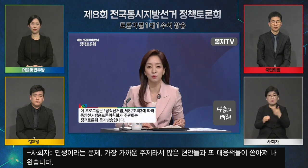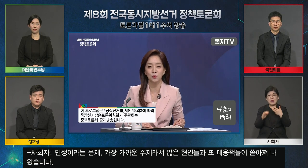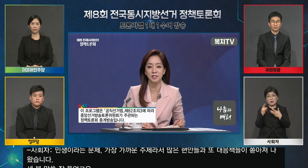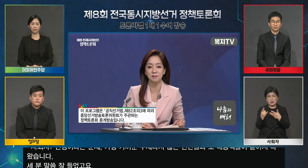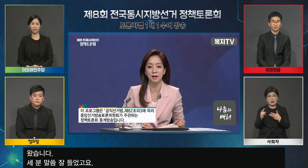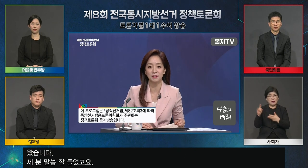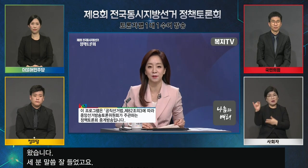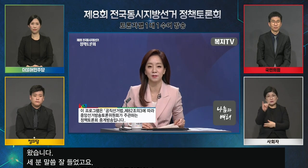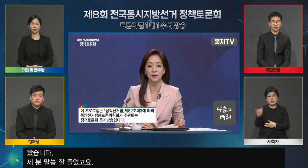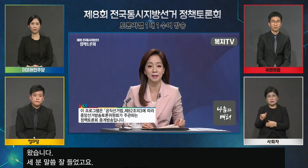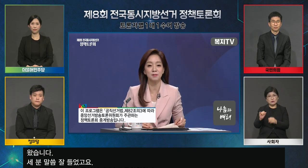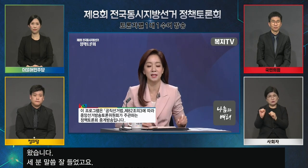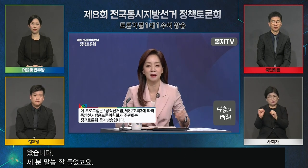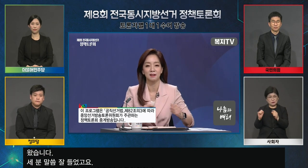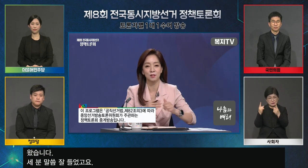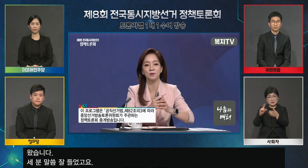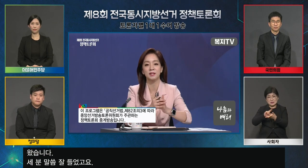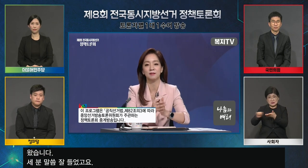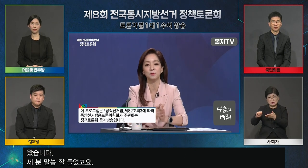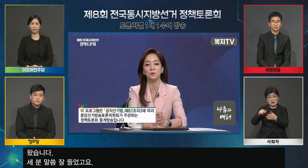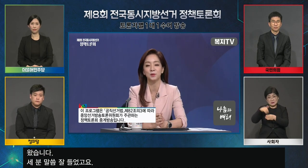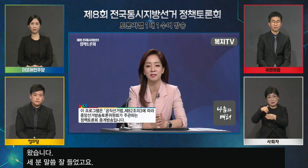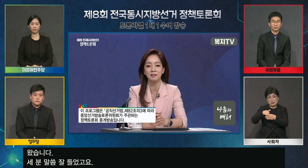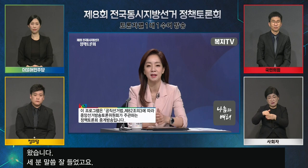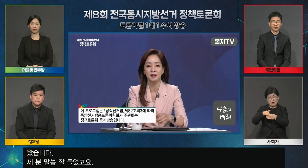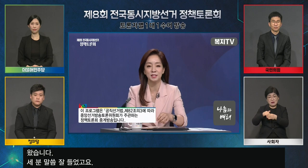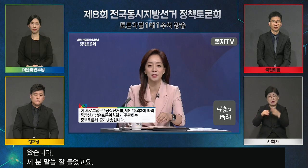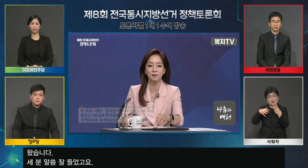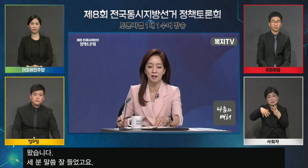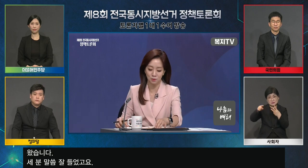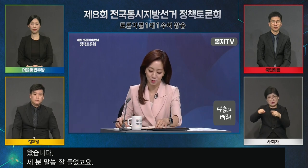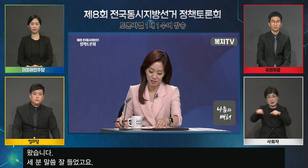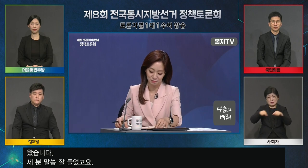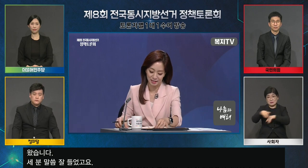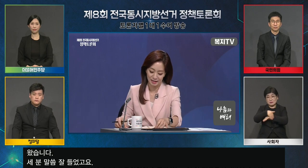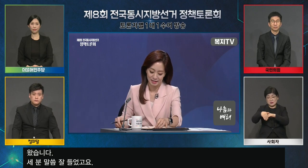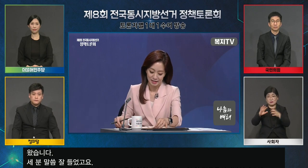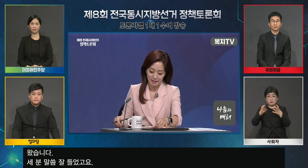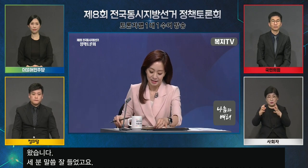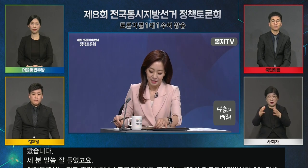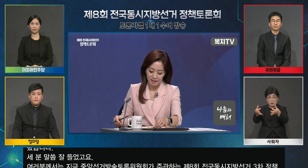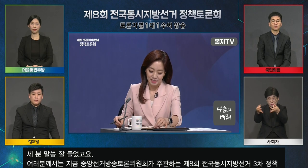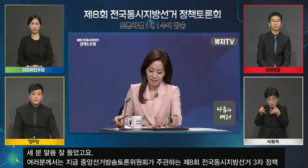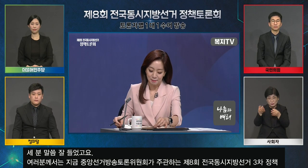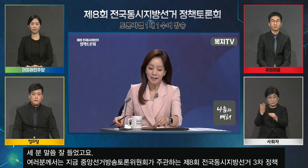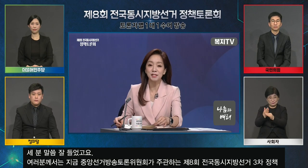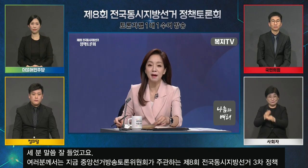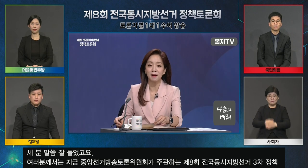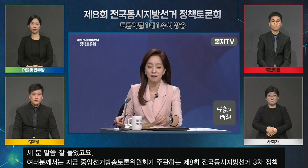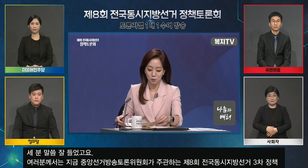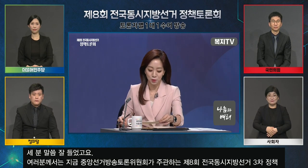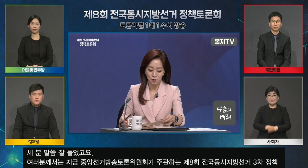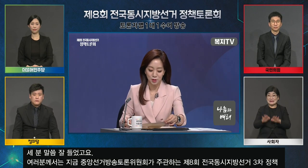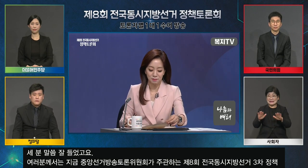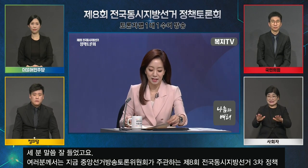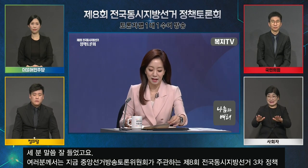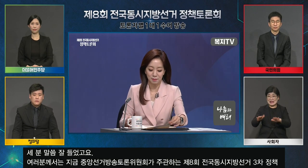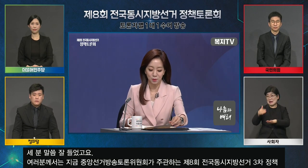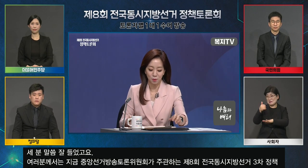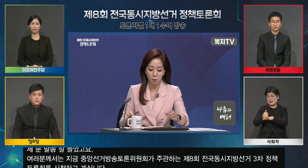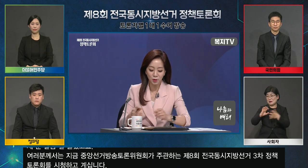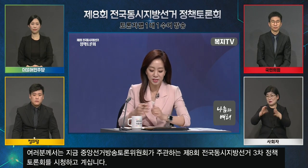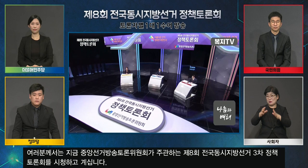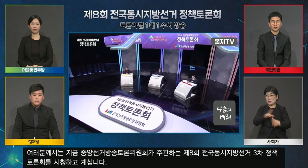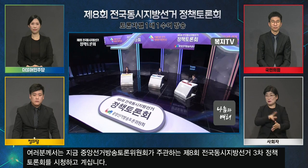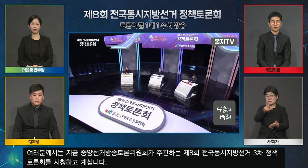전국동시지방선거 3차 정책토론회를 시청하고 계십니다. 자 이제 마지막 토론 주제입니다.